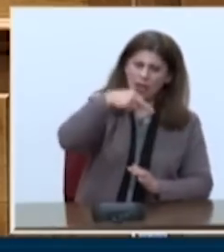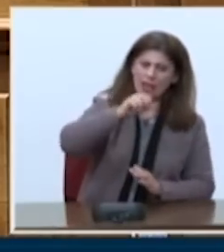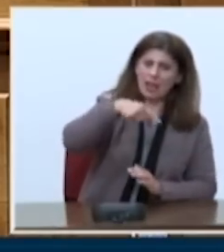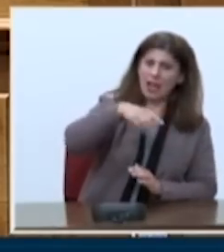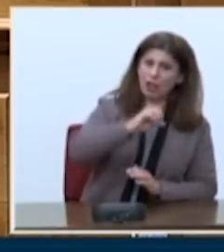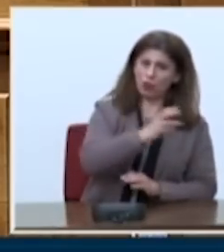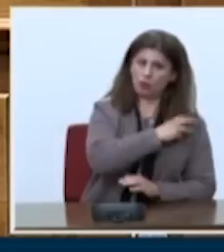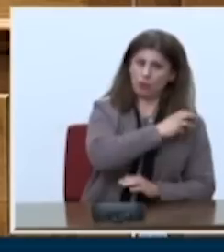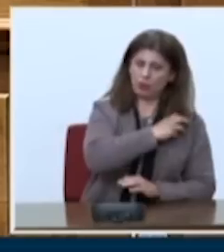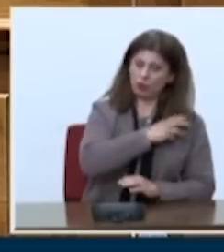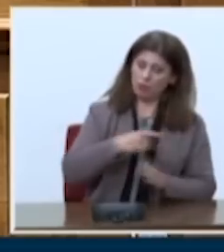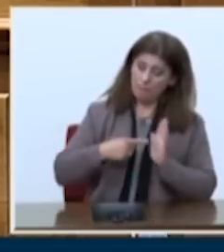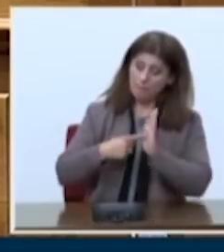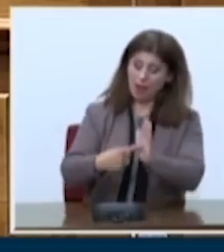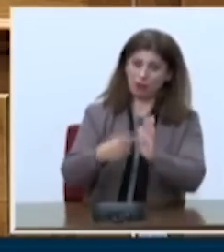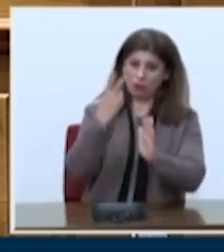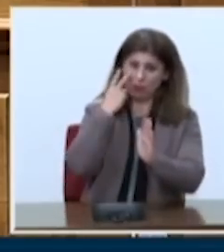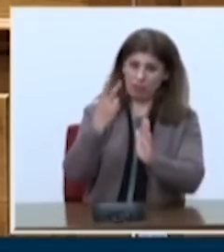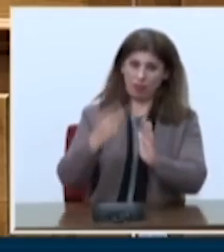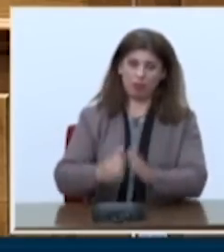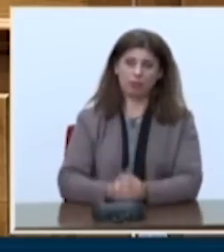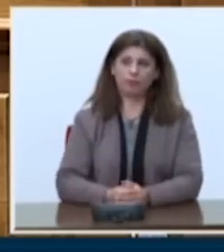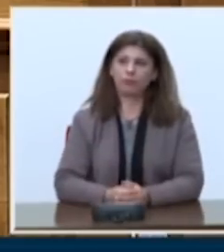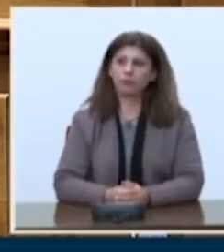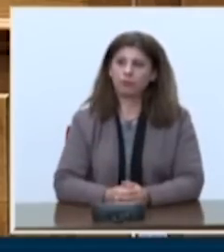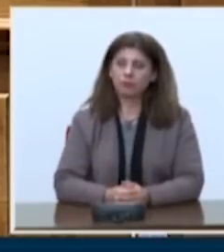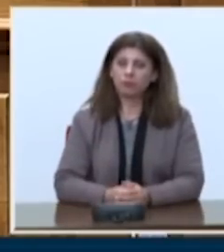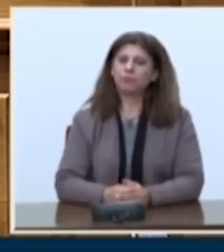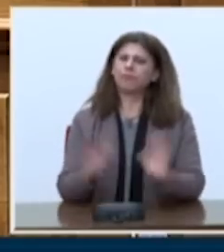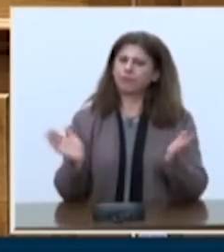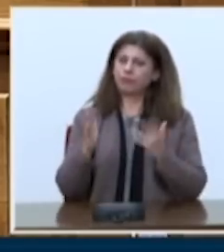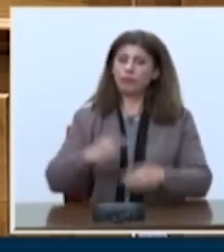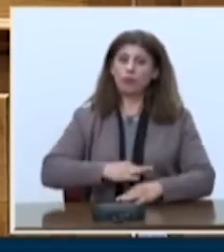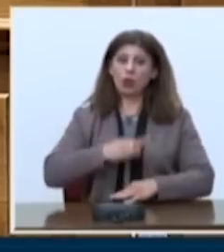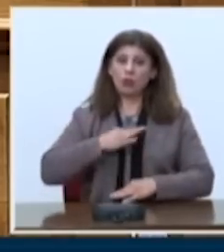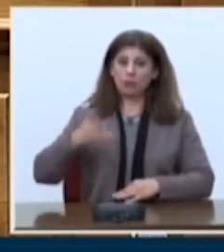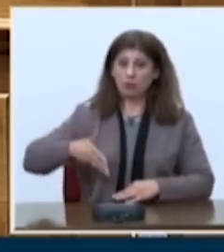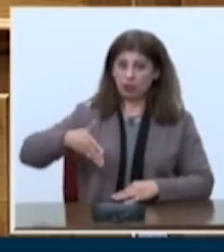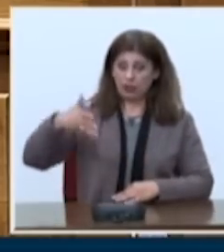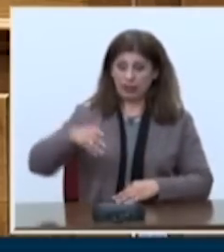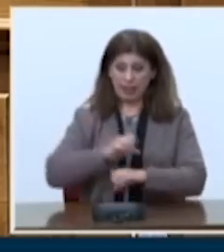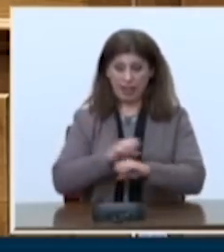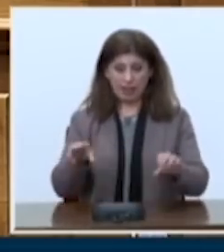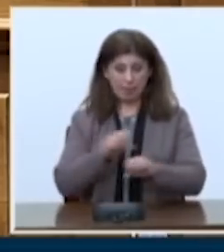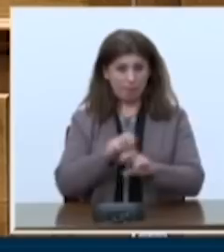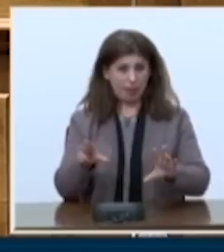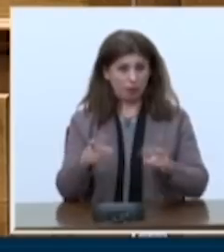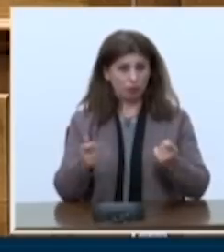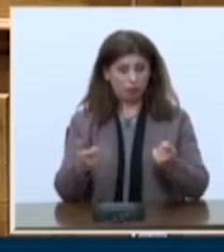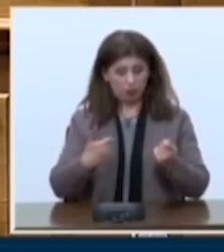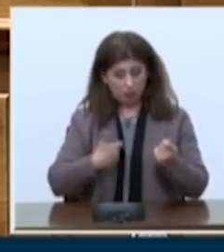αξιωματούχων. Παρότι ο κύριος Μητσοτάκης στην ενημέρωση που έκανε, τουλάχιστον σε